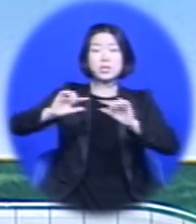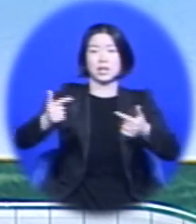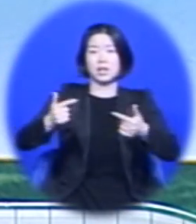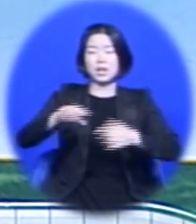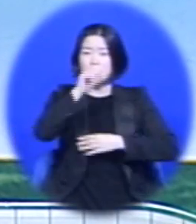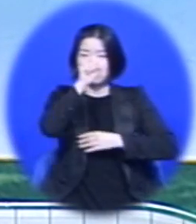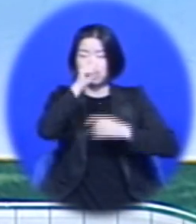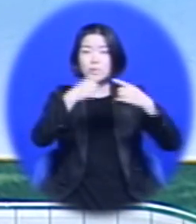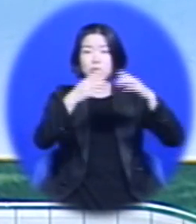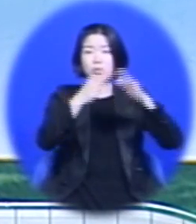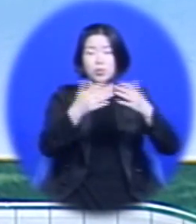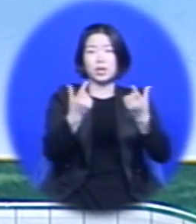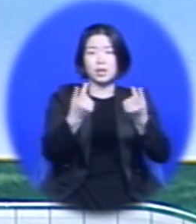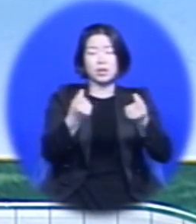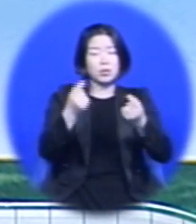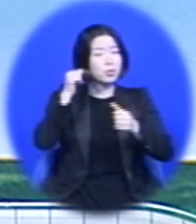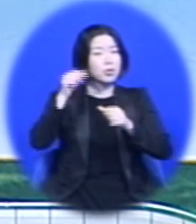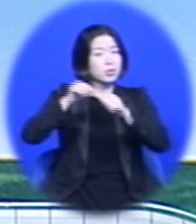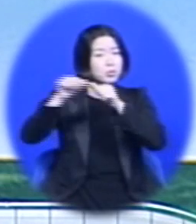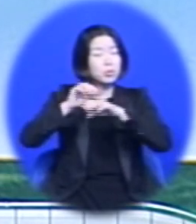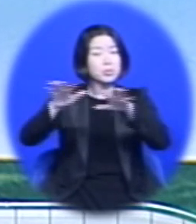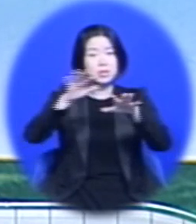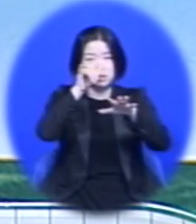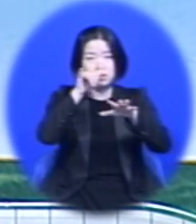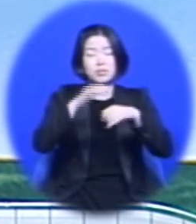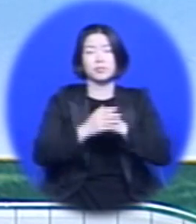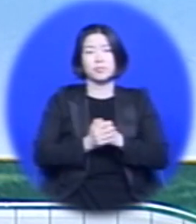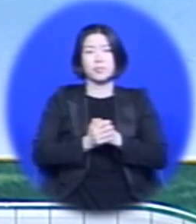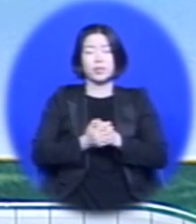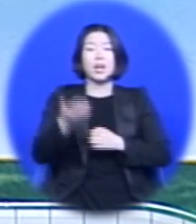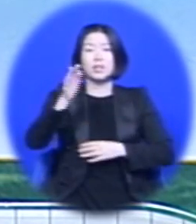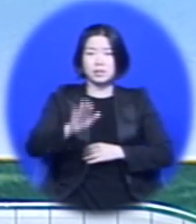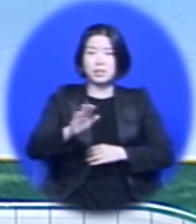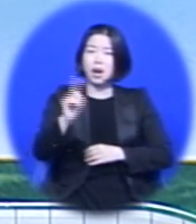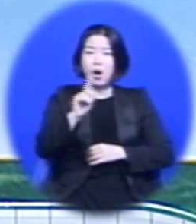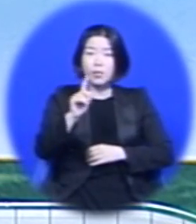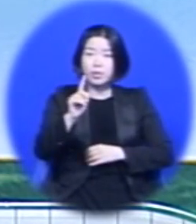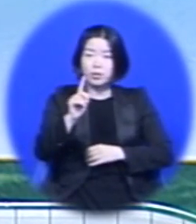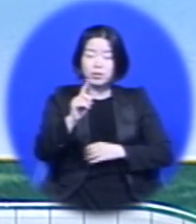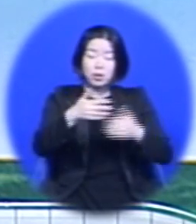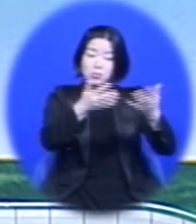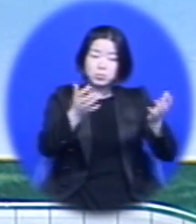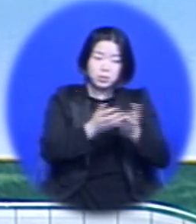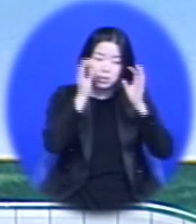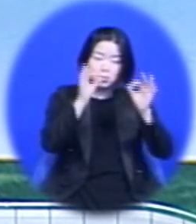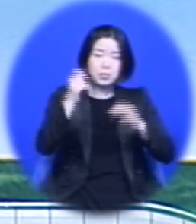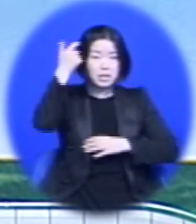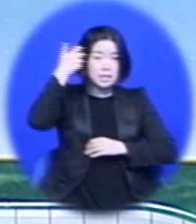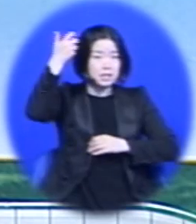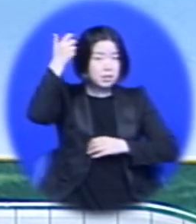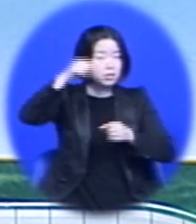좋은 교회라고 소문이 많이 난 편이기도 합니다. 그러나 어떤 뜻에서는